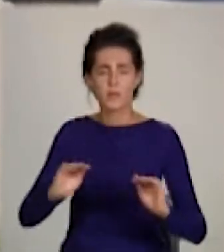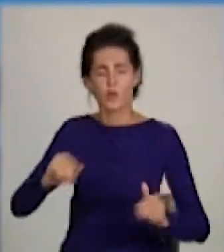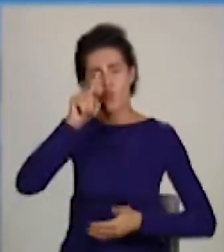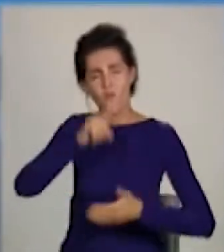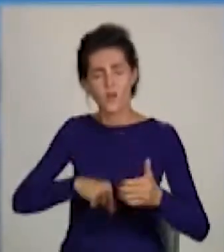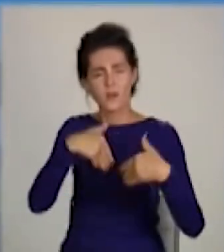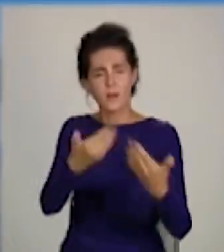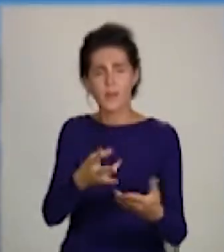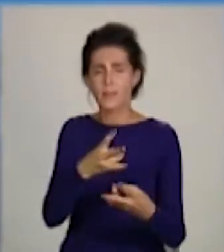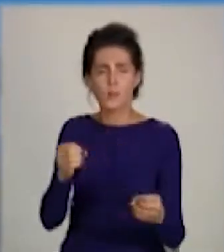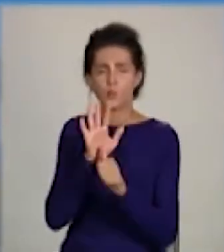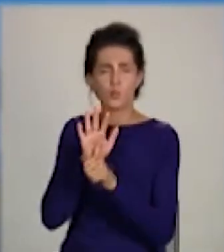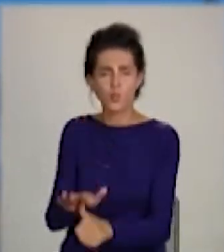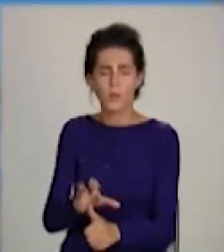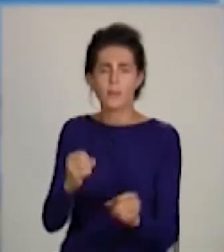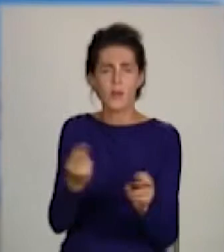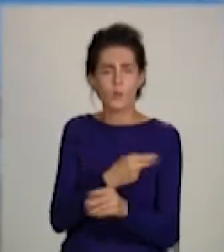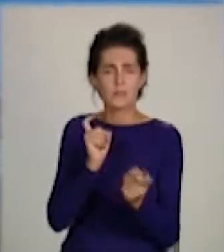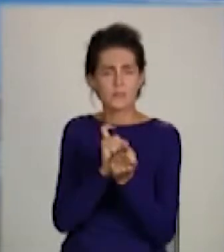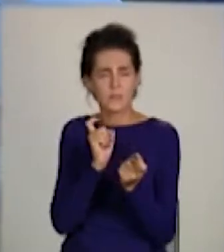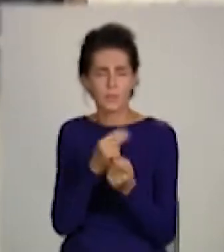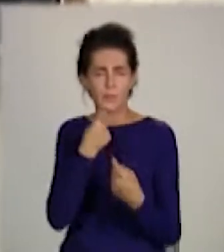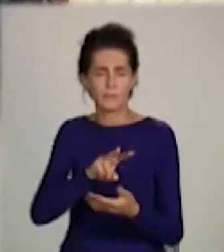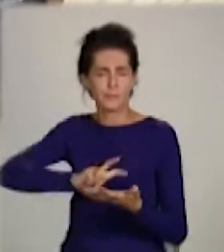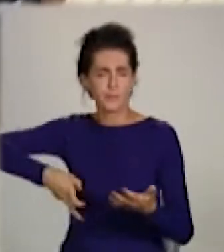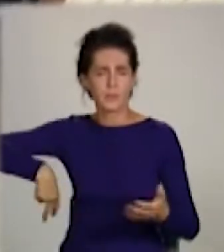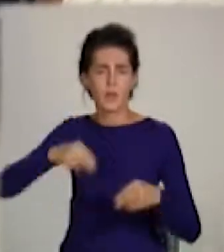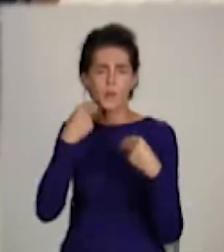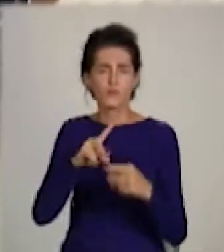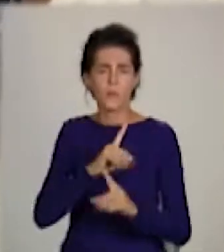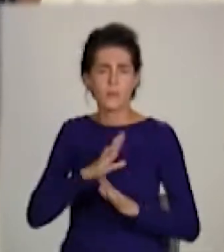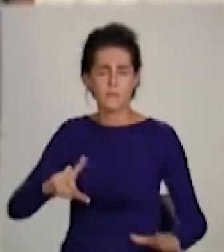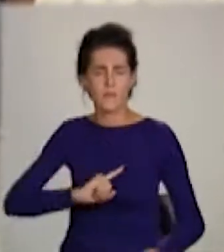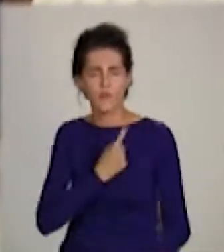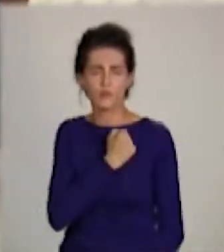не принижуйте її, уникайте сварок. Адже це може призвести до агресії